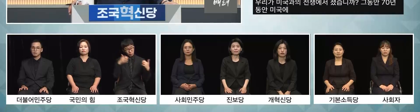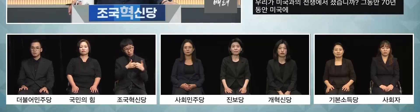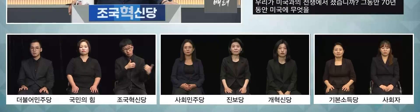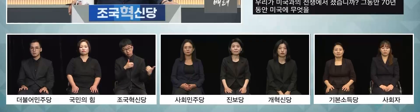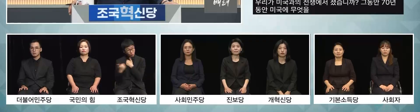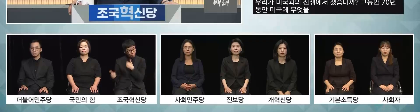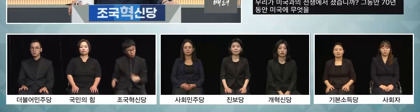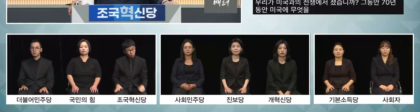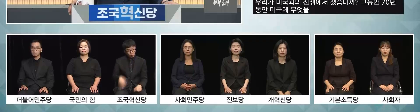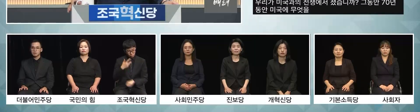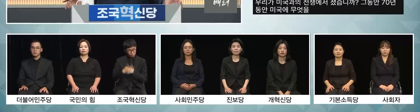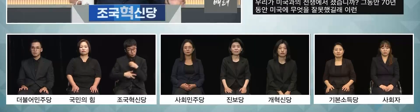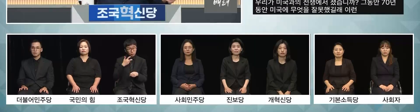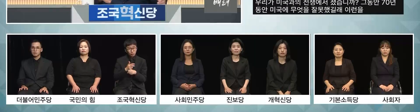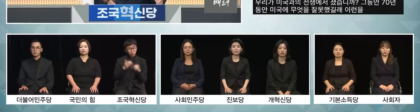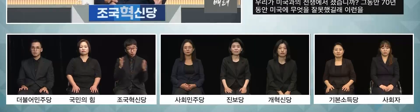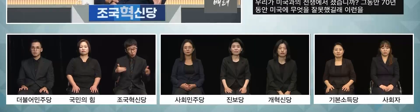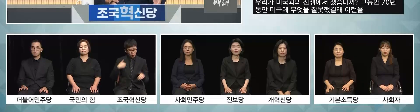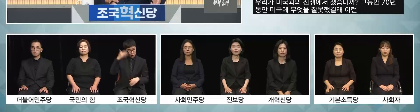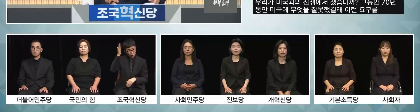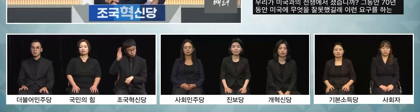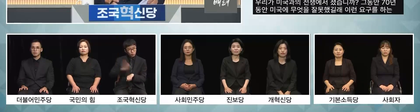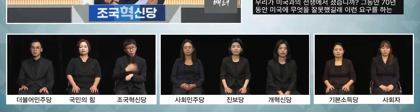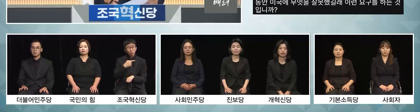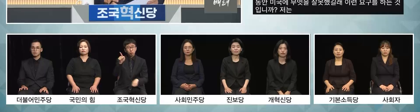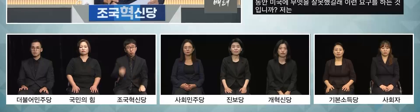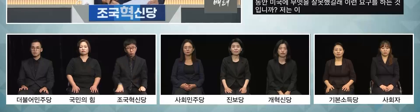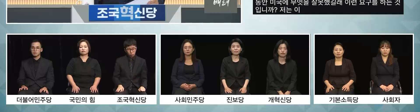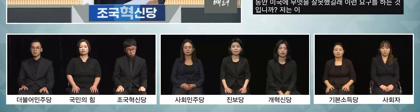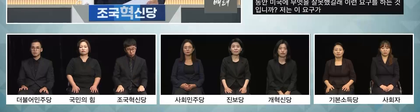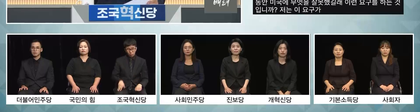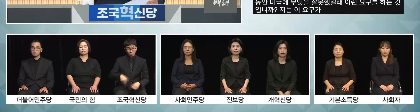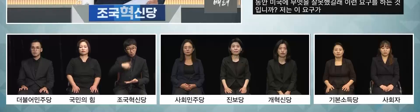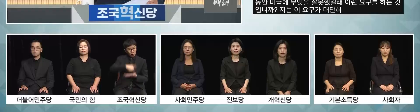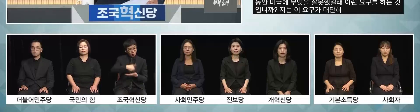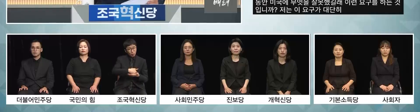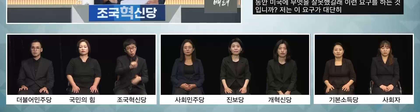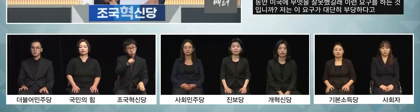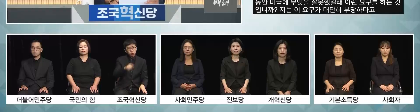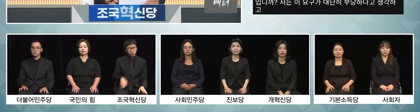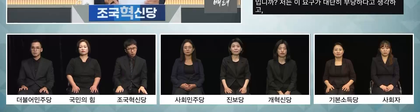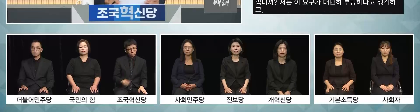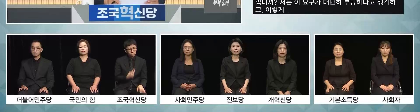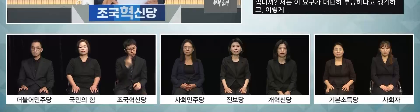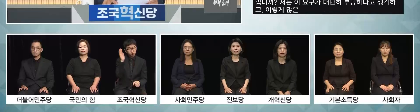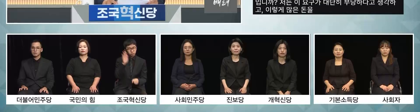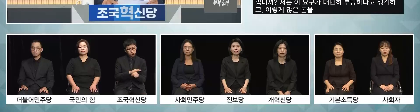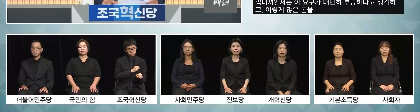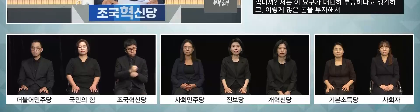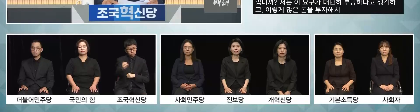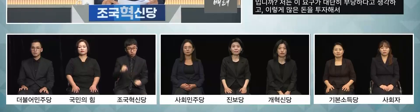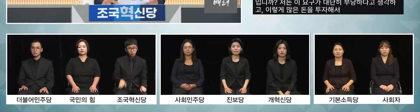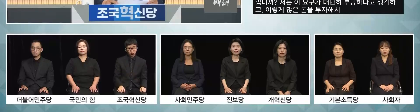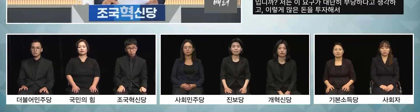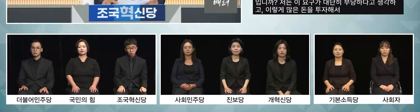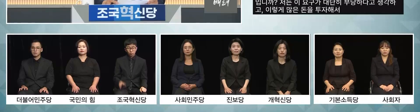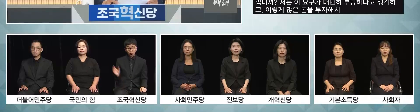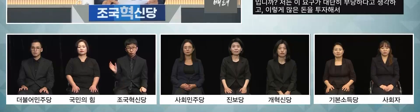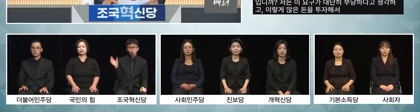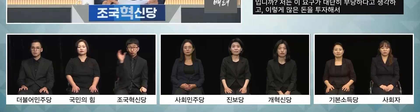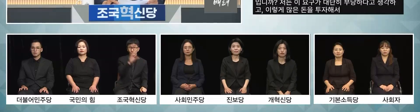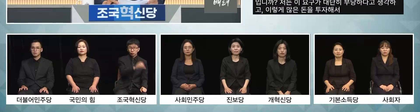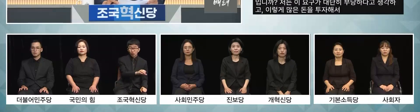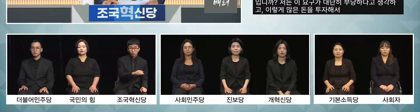이런 요구를 하는 것입니까? 저는 이 요구가 대단히 부당하다고 생각하고 이렇게 많은 돈을 투자해서 일할 한국인들에